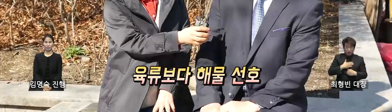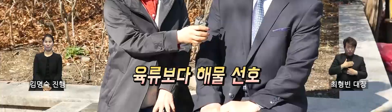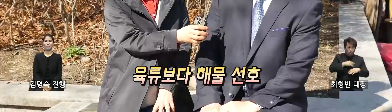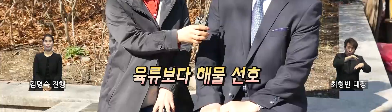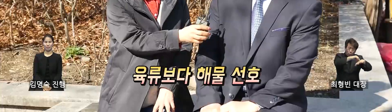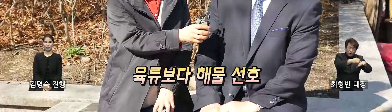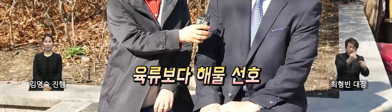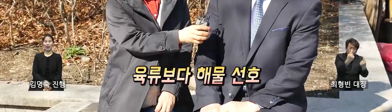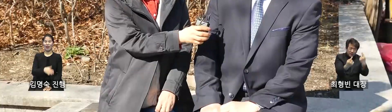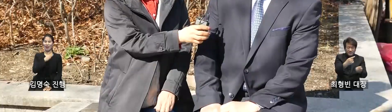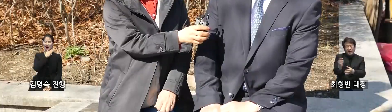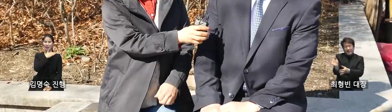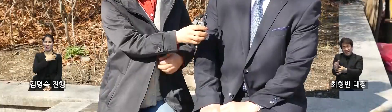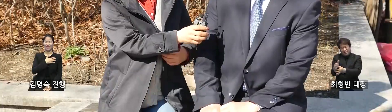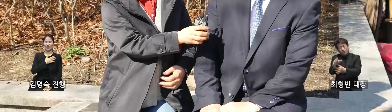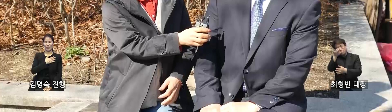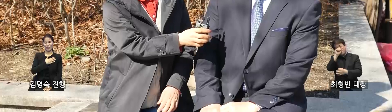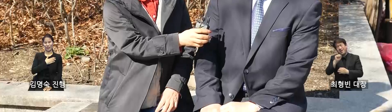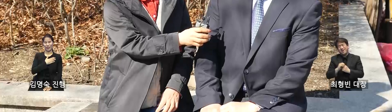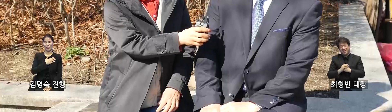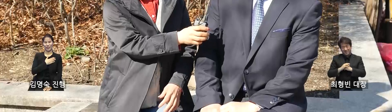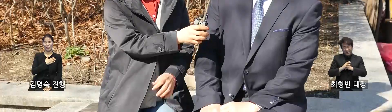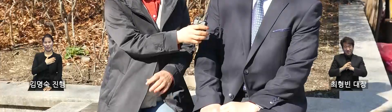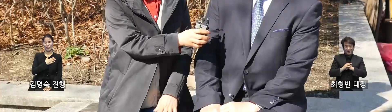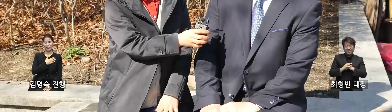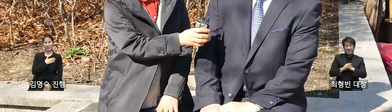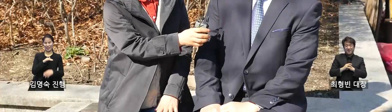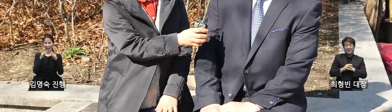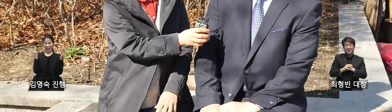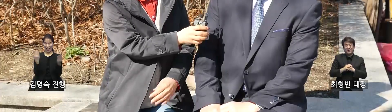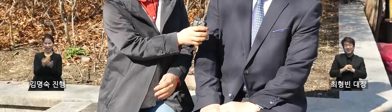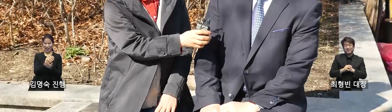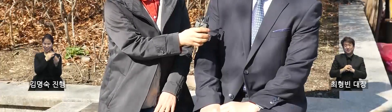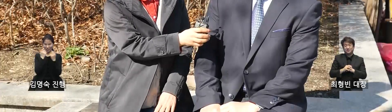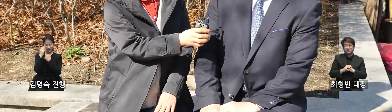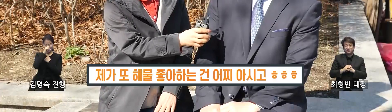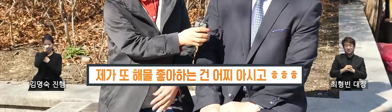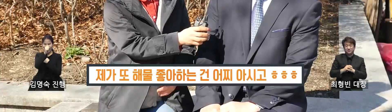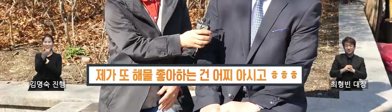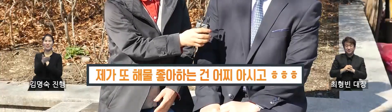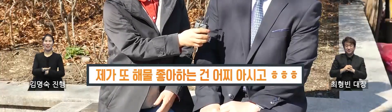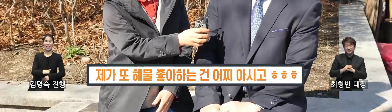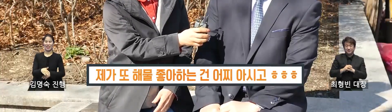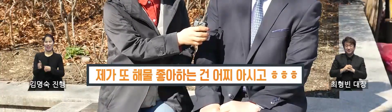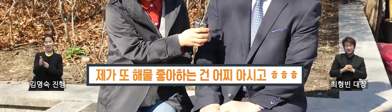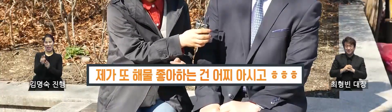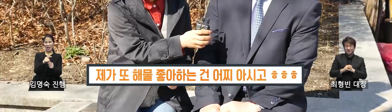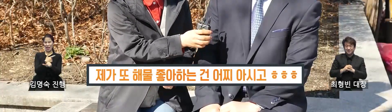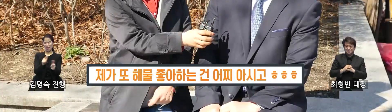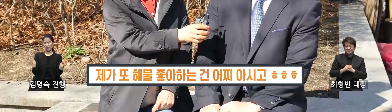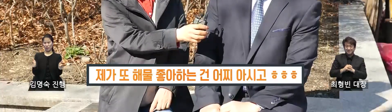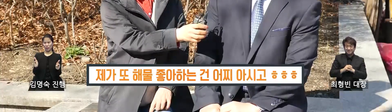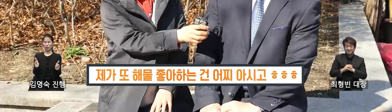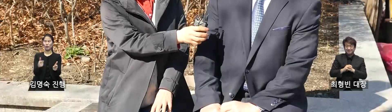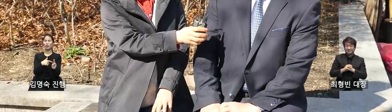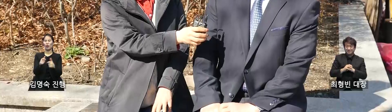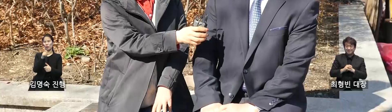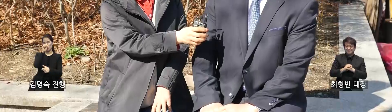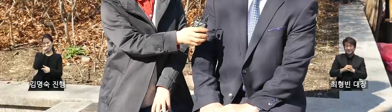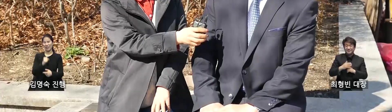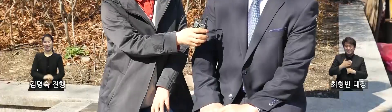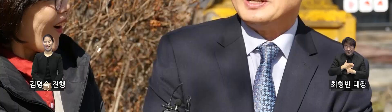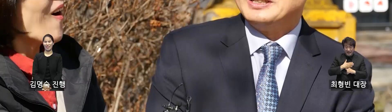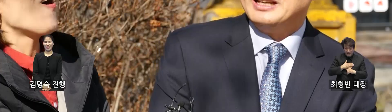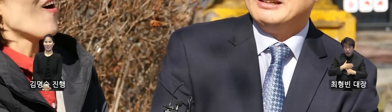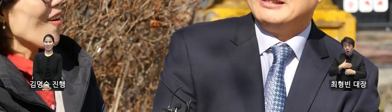좋아합니다 아 어초 저는 다 좋아하긴 한데 저도 또 해물 정렬 조금 더 쳐 합니다 저는 유난히